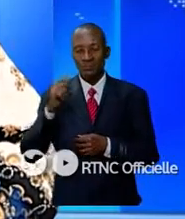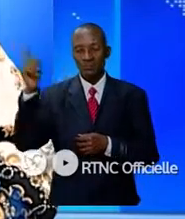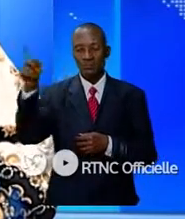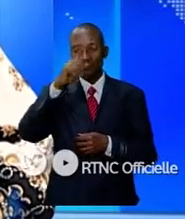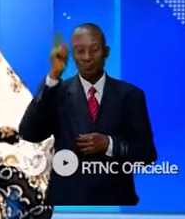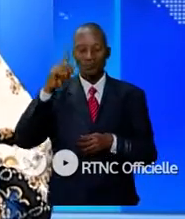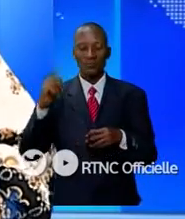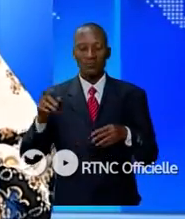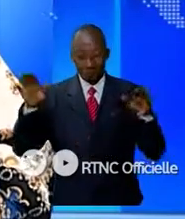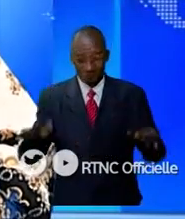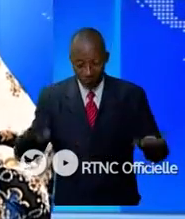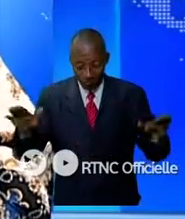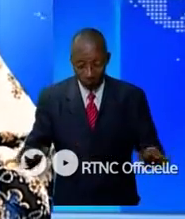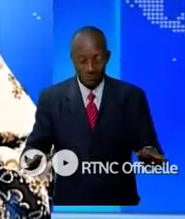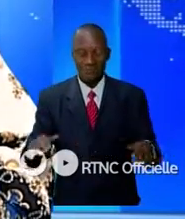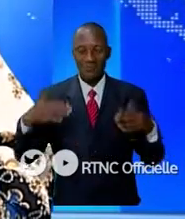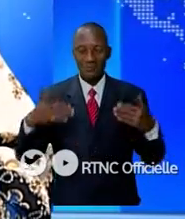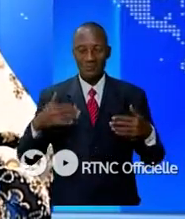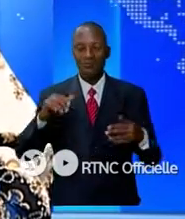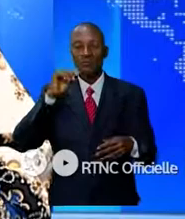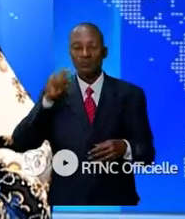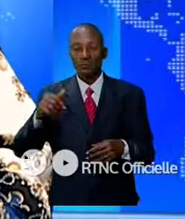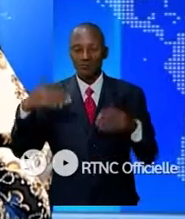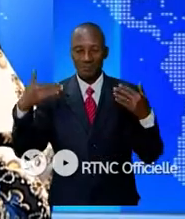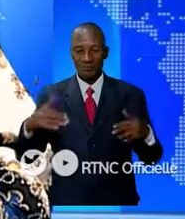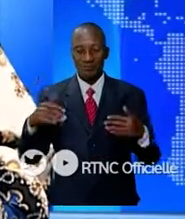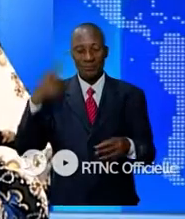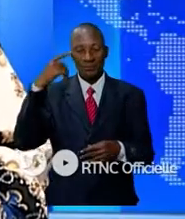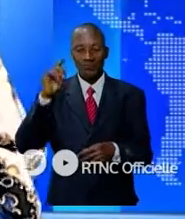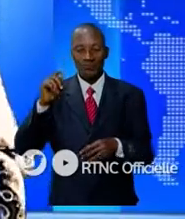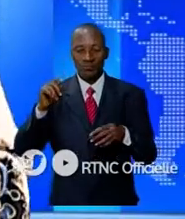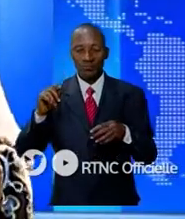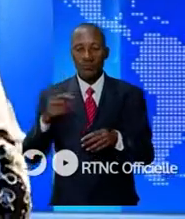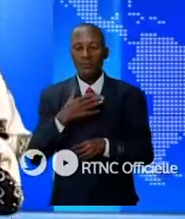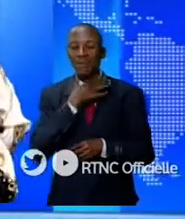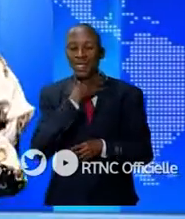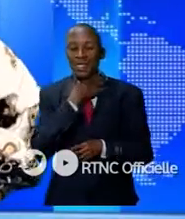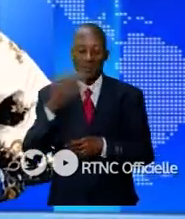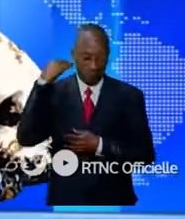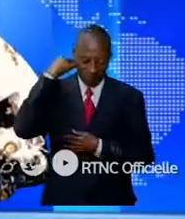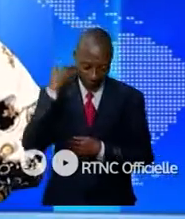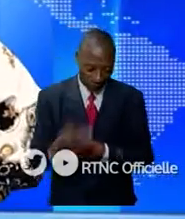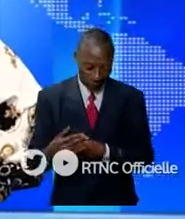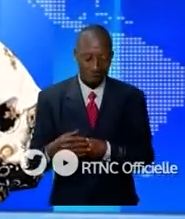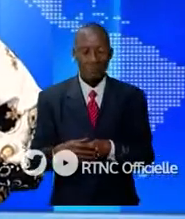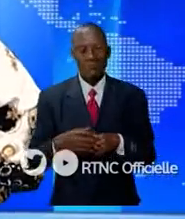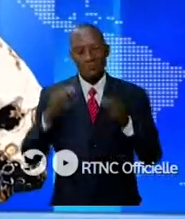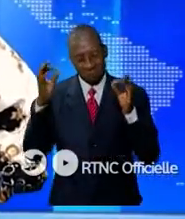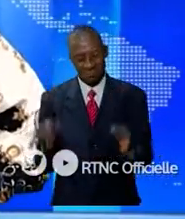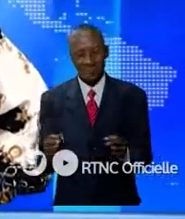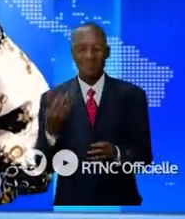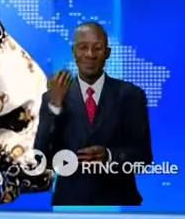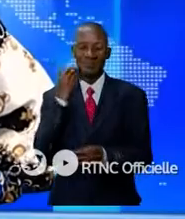des moutons. En RDC, une cérémonie restreinte sera organisée demain au studio Maman Nguébi dans le respect des gestes